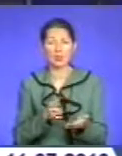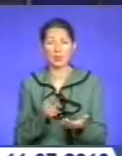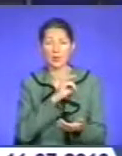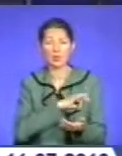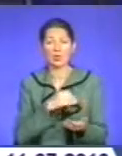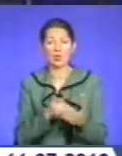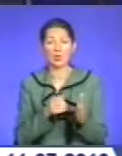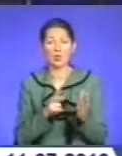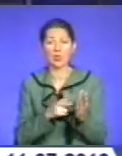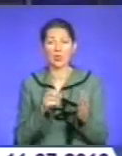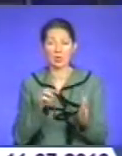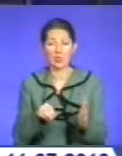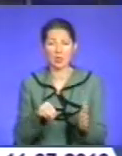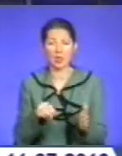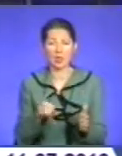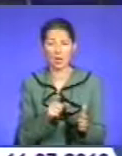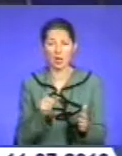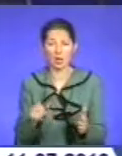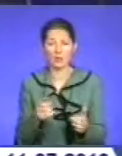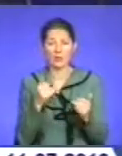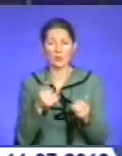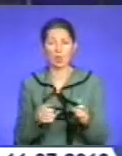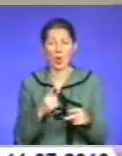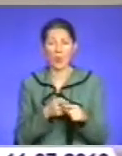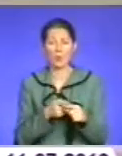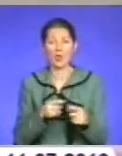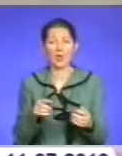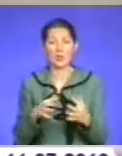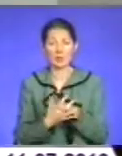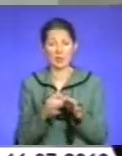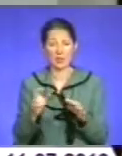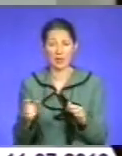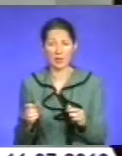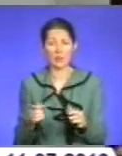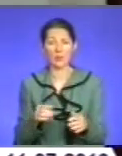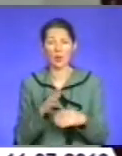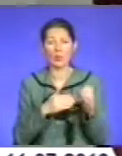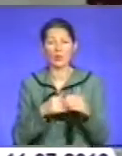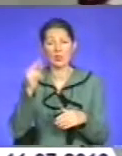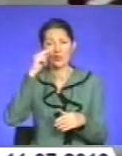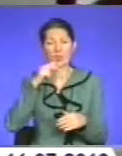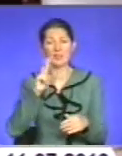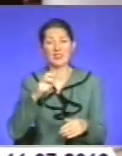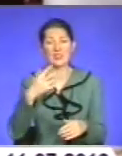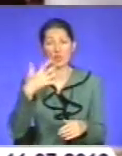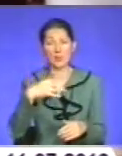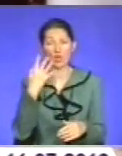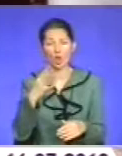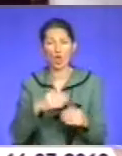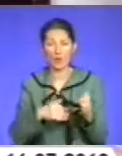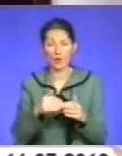на сьогодні – селяни. Більше про це дивимося далі. Професійне навчання за 254